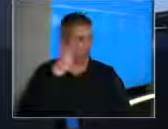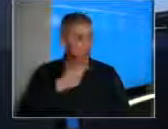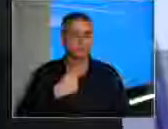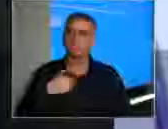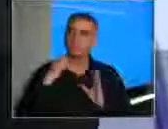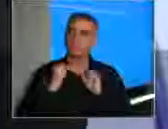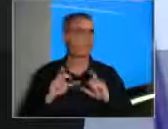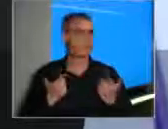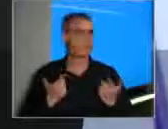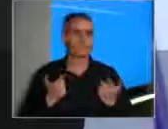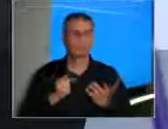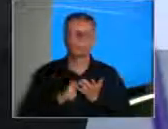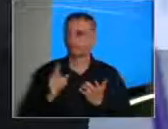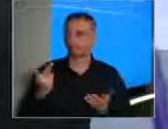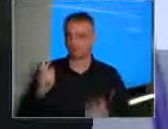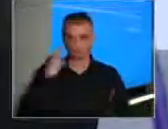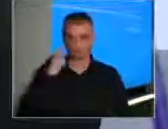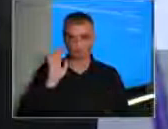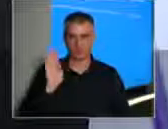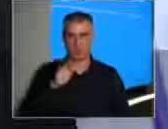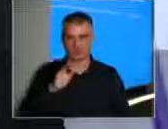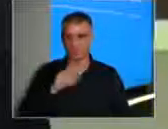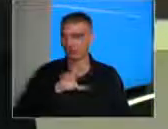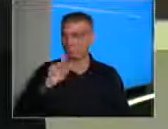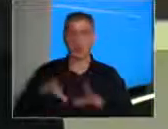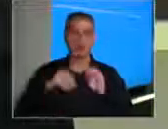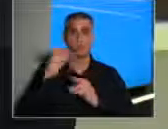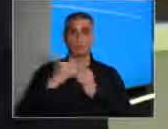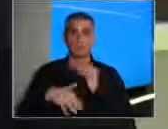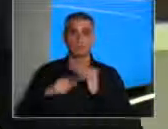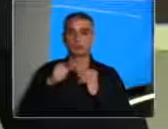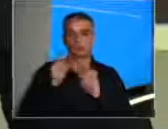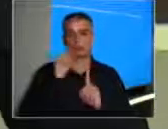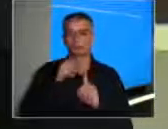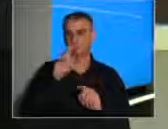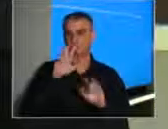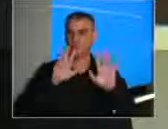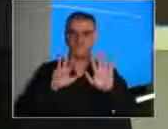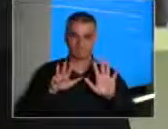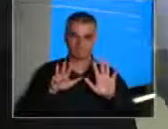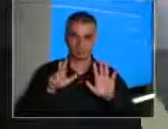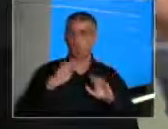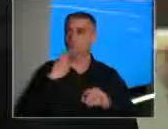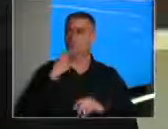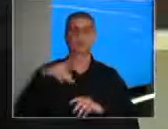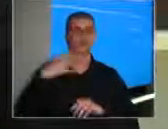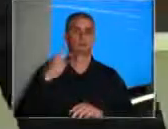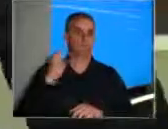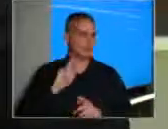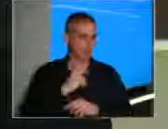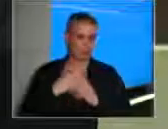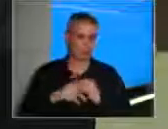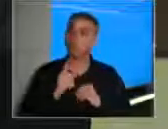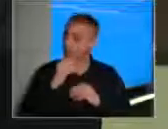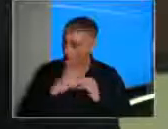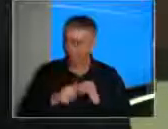חושב? אני משוכנע. למה? אני משוכנע כי זה מה שתקשיבי. בנימין נתניהו, בכל המערכות בחירות האחרונות, לשם הוא הוא הלך. ב-2009 הוא הבטיח שהוא ימין. אבל לא באחרונה. רגע,